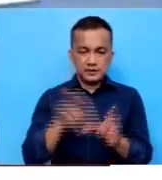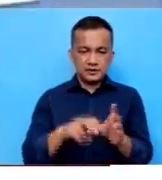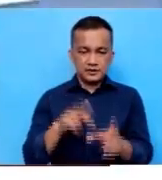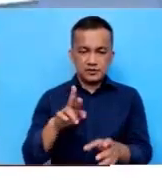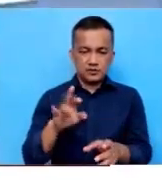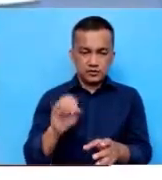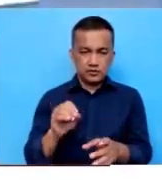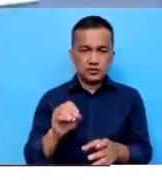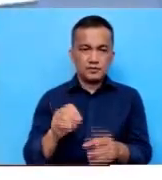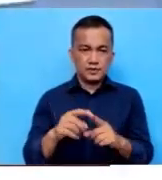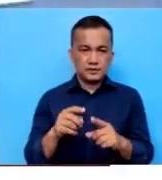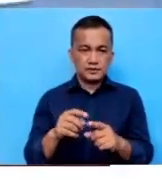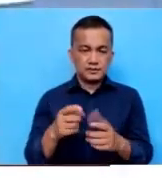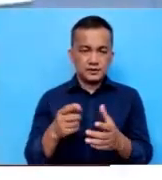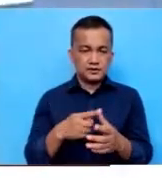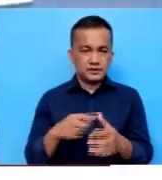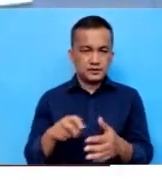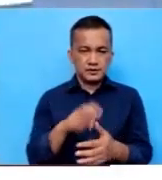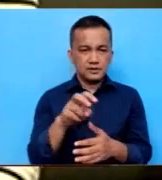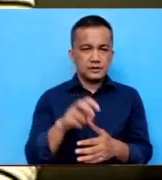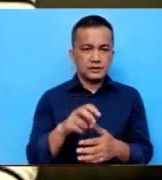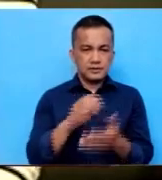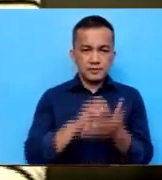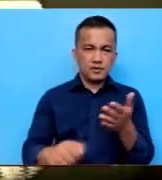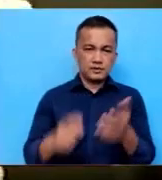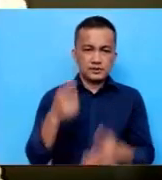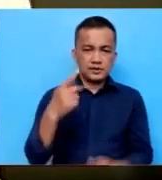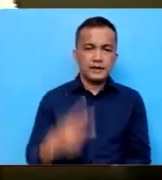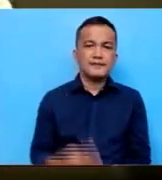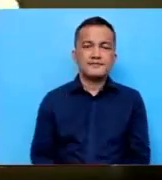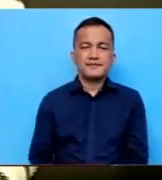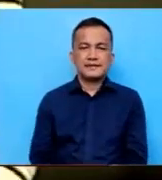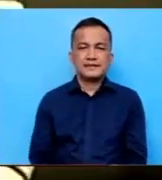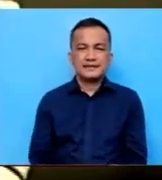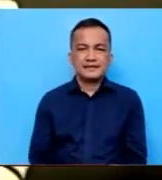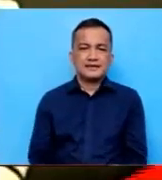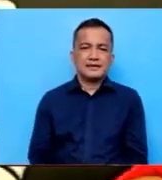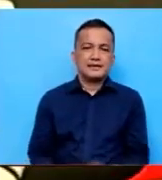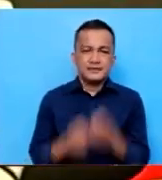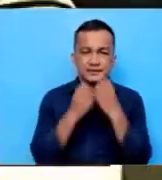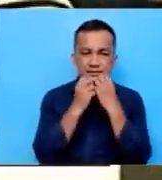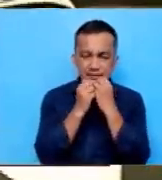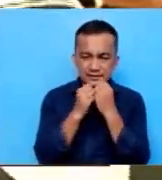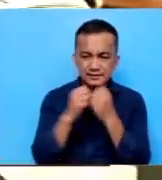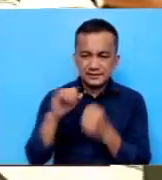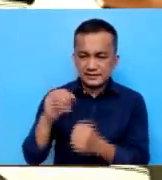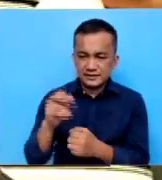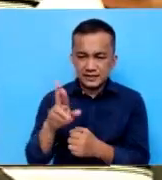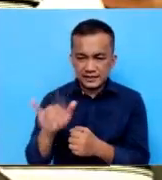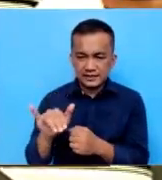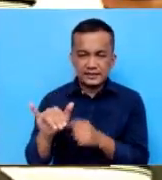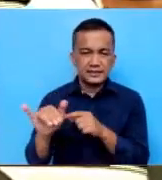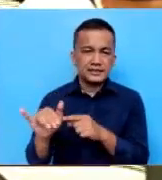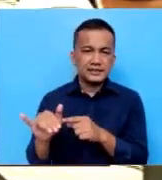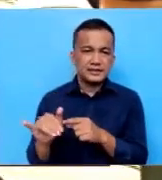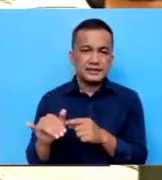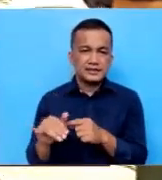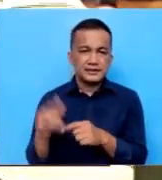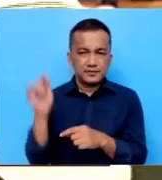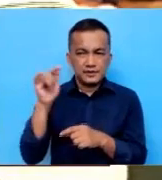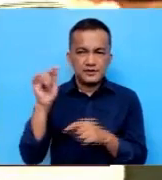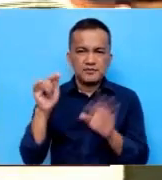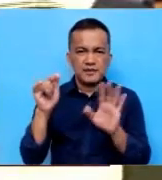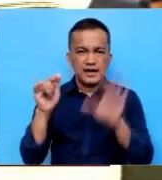nito, diniskwentohan ito ng kalahati. Kaya malaking tipid para kay Jerry. Pag eroplano kasi, yung pamasahe mahal,